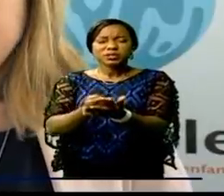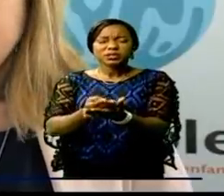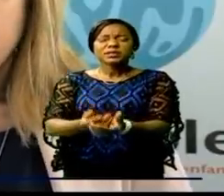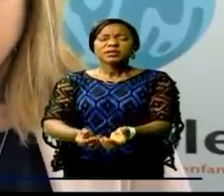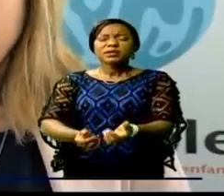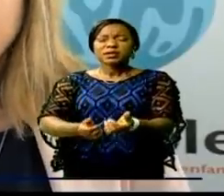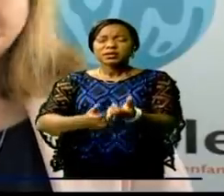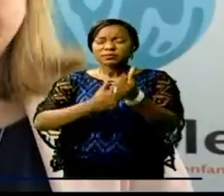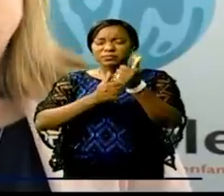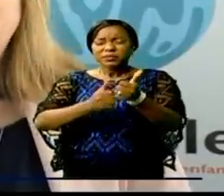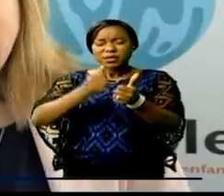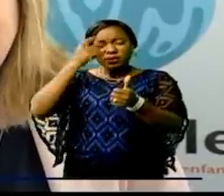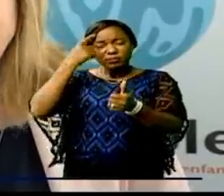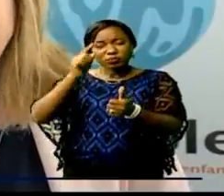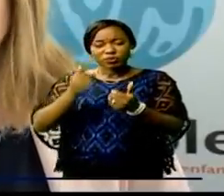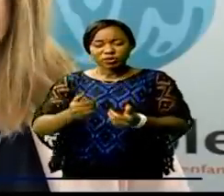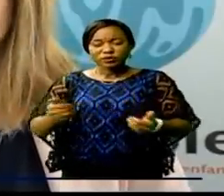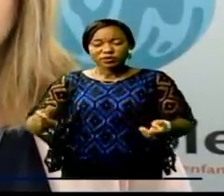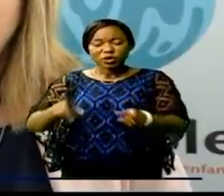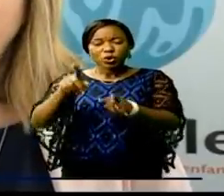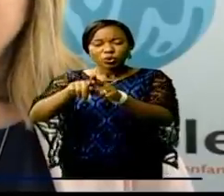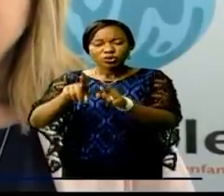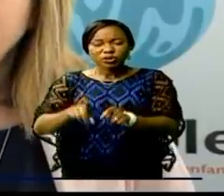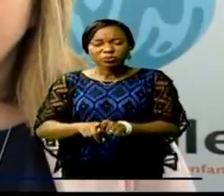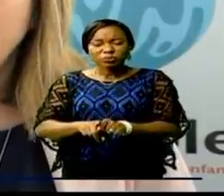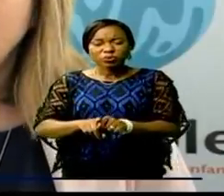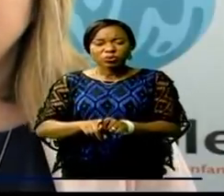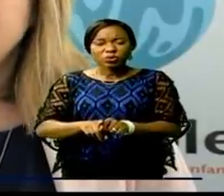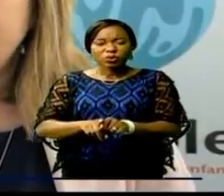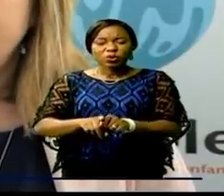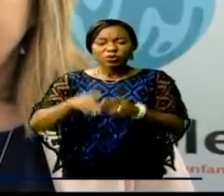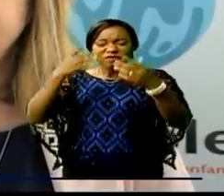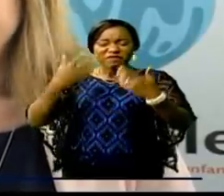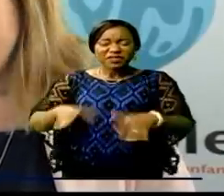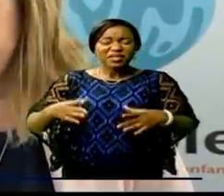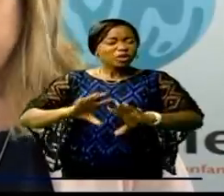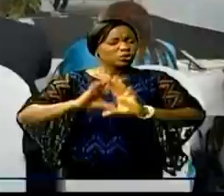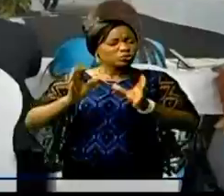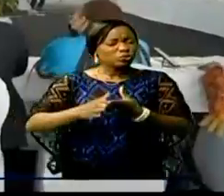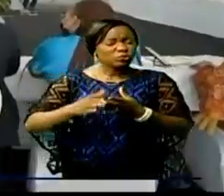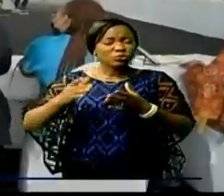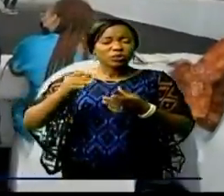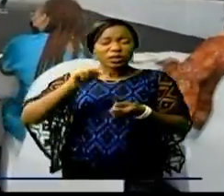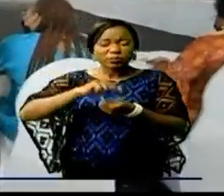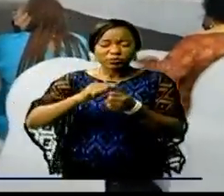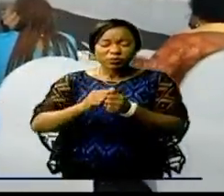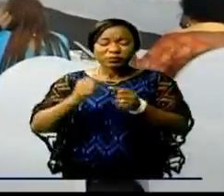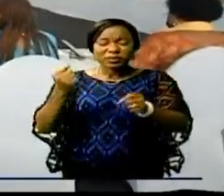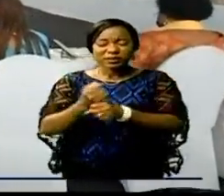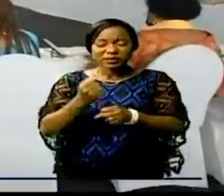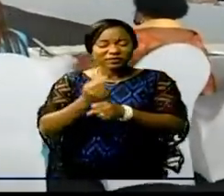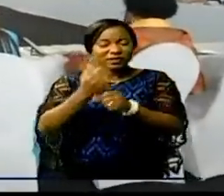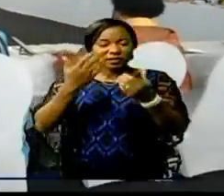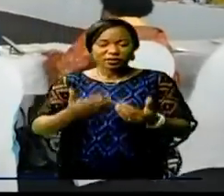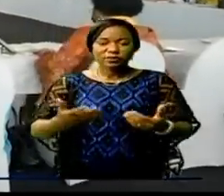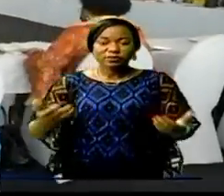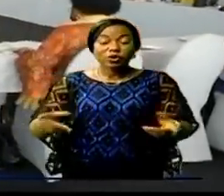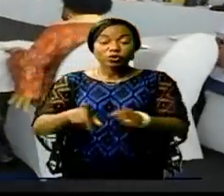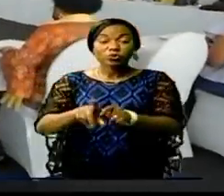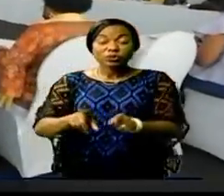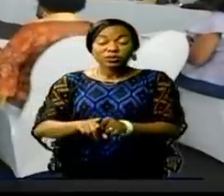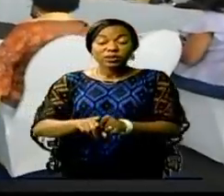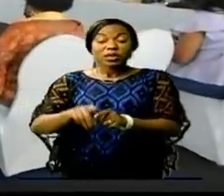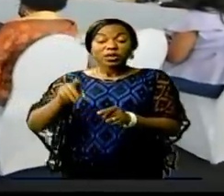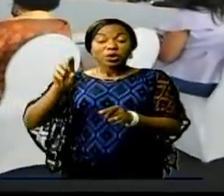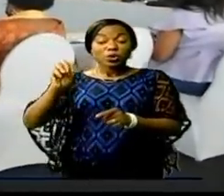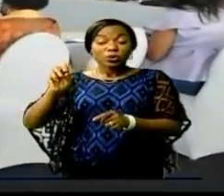protection des enfants et pour éliminer les pires formes de travail des enfants. World Vision recommande également au